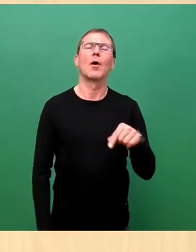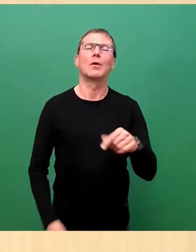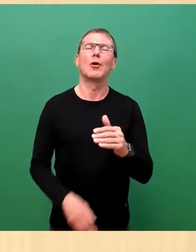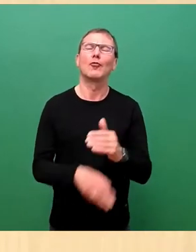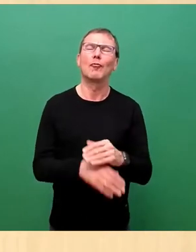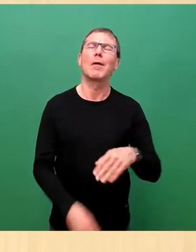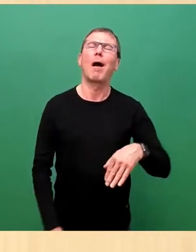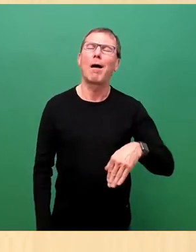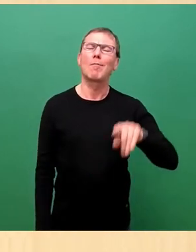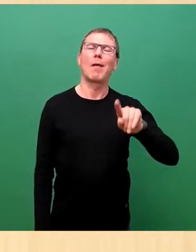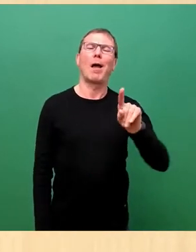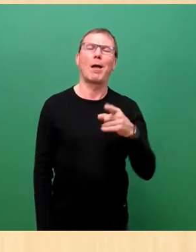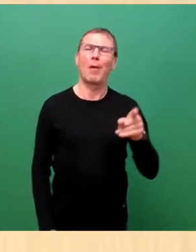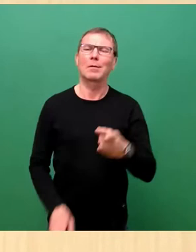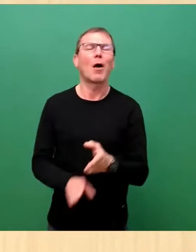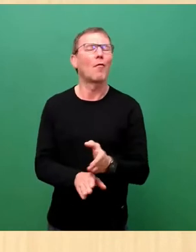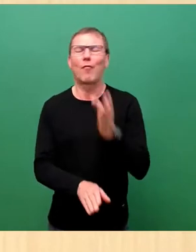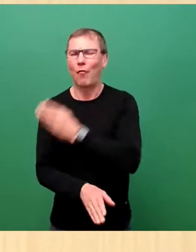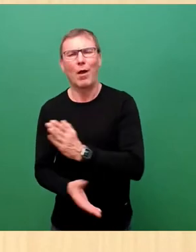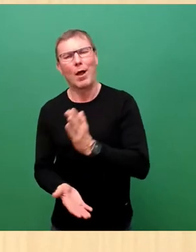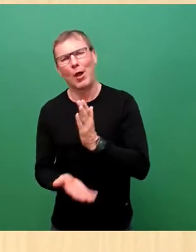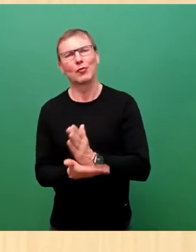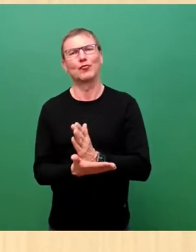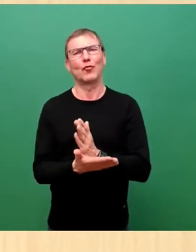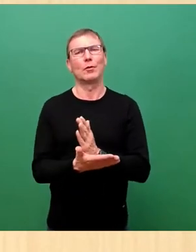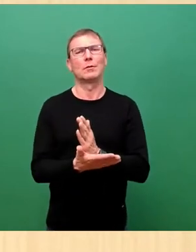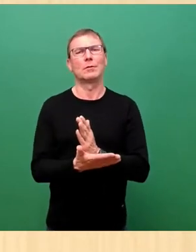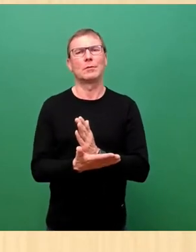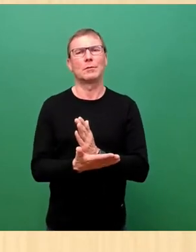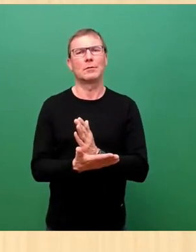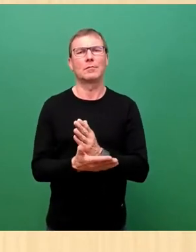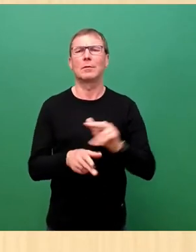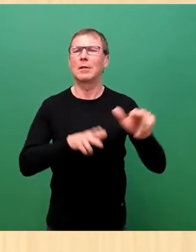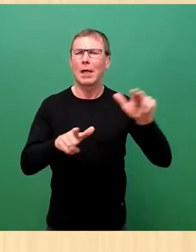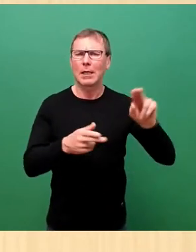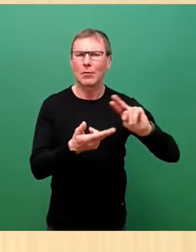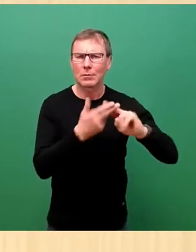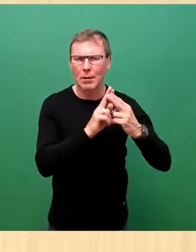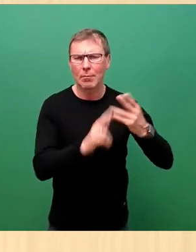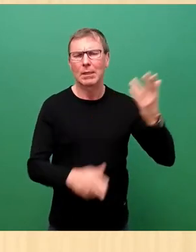und auch vorher schon von auch Regierungsmitgliedern in